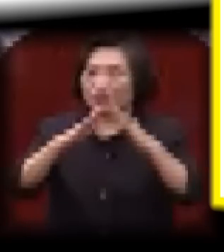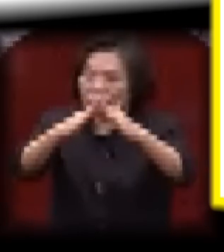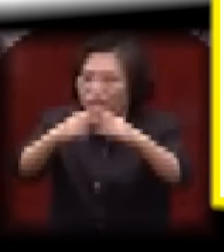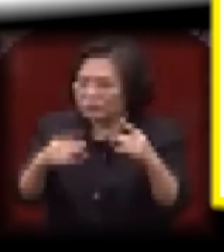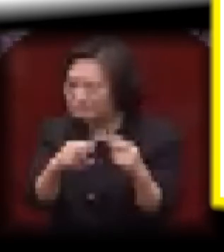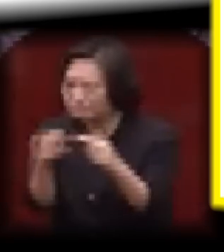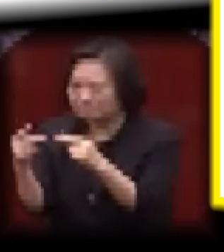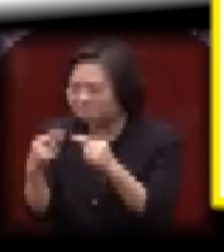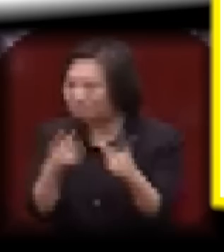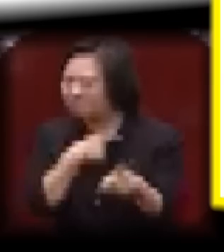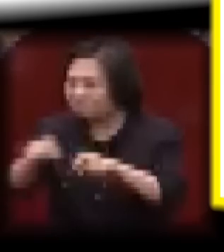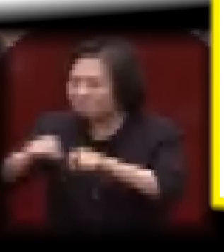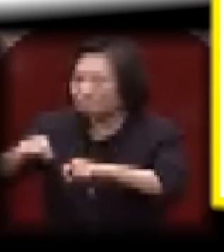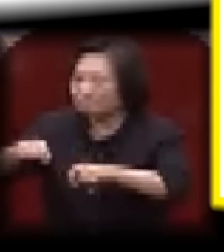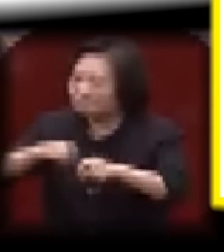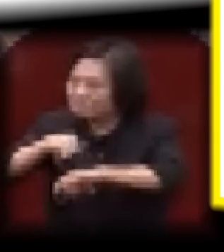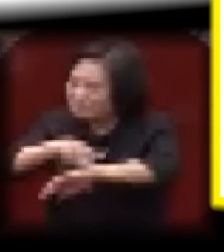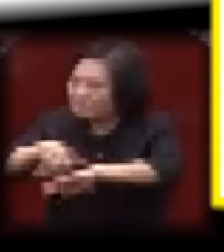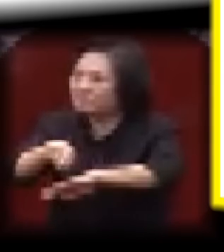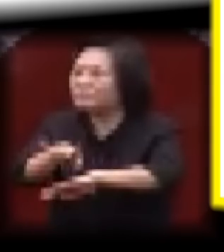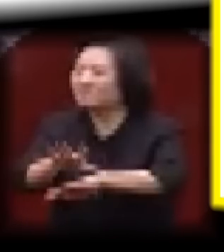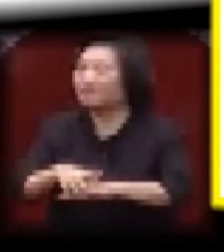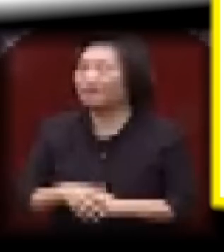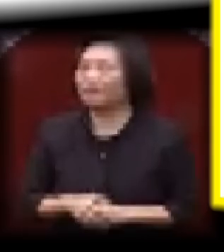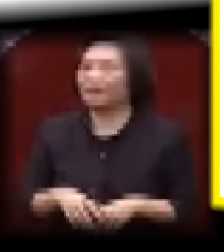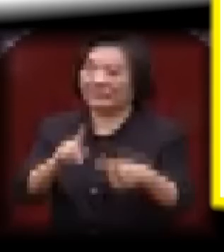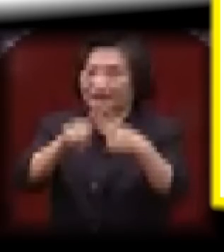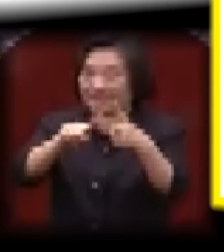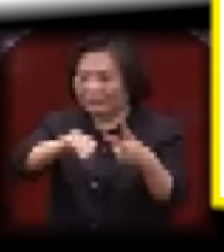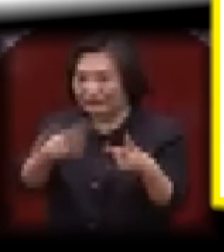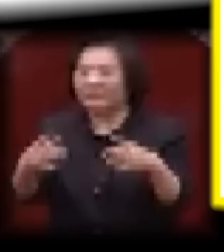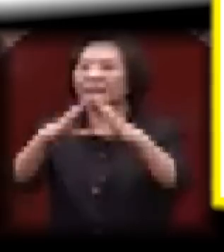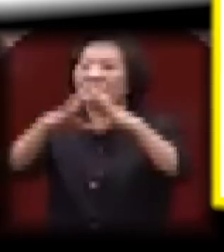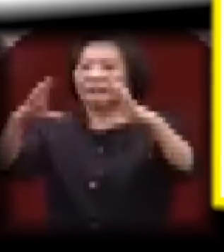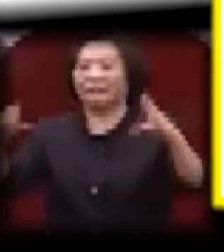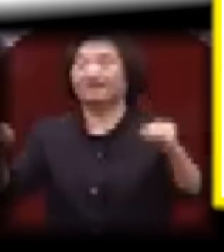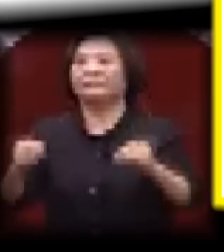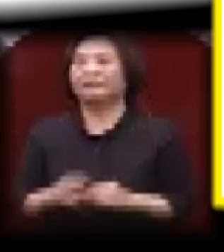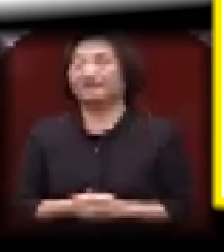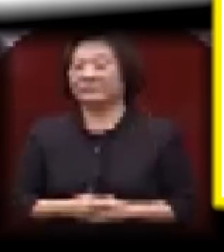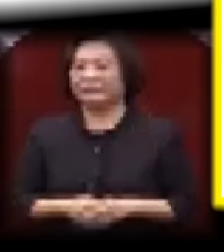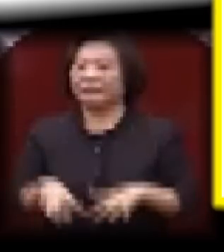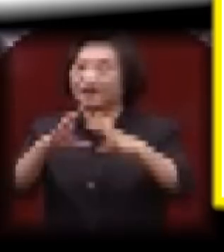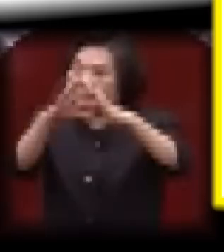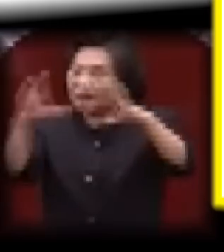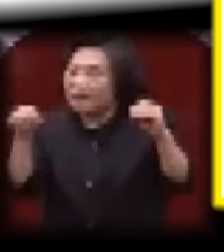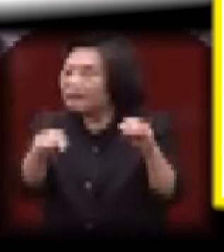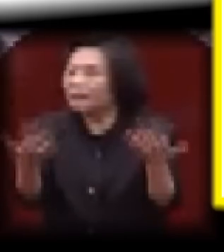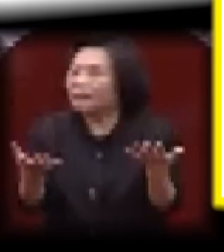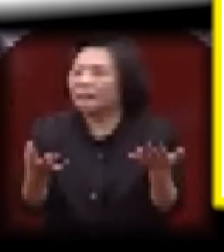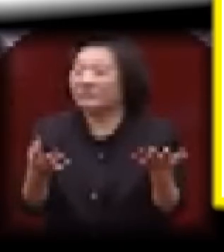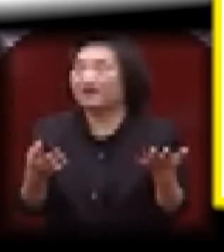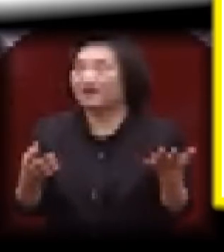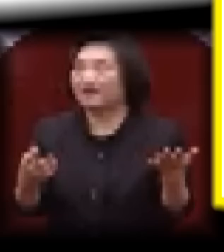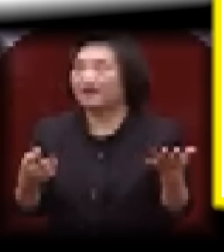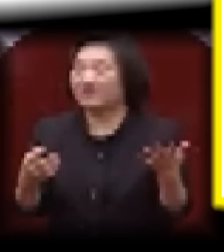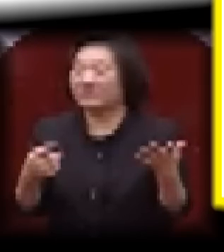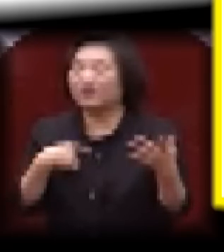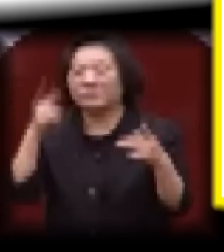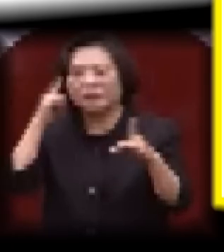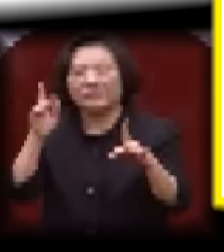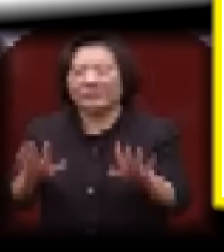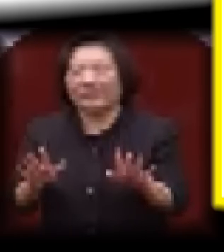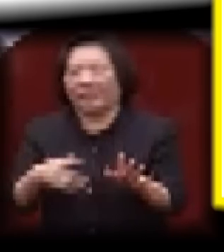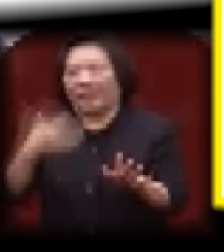考。好，大巨蛋。大巨蛋我每次说我们是来善后